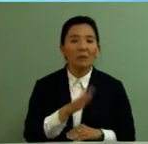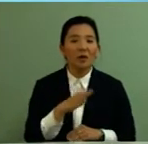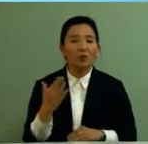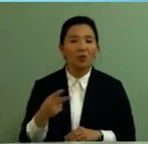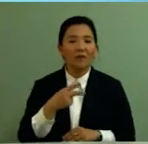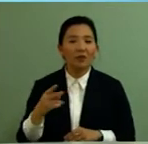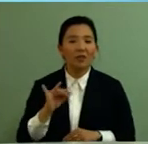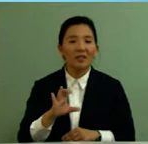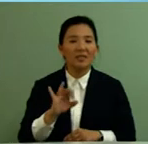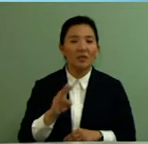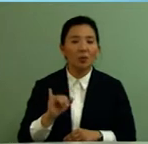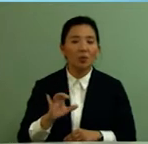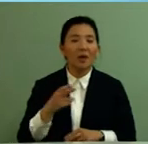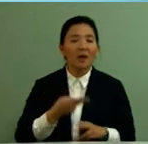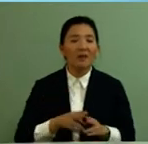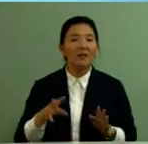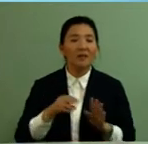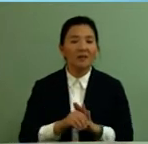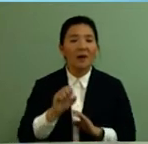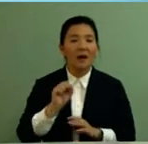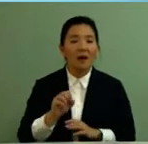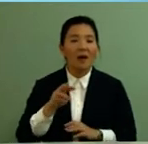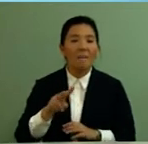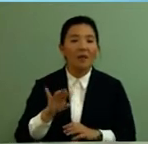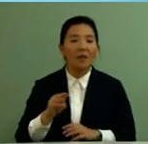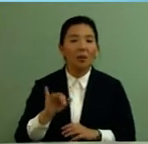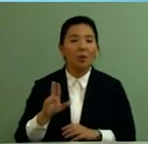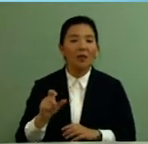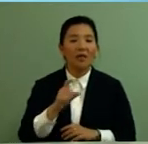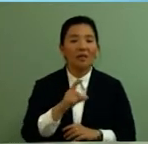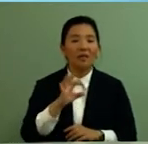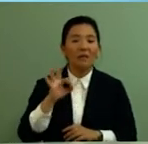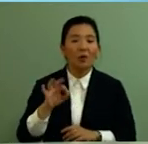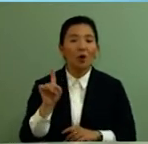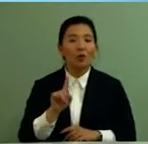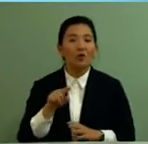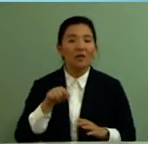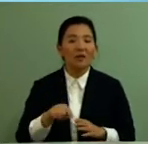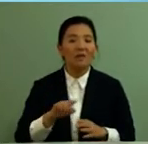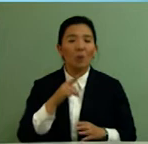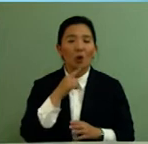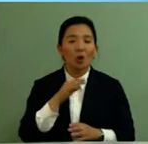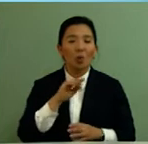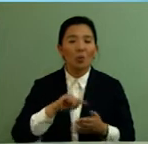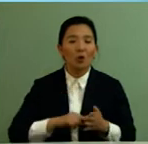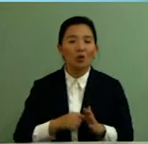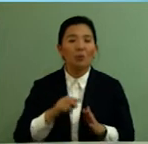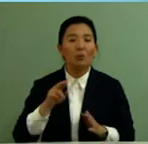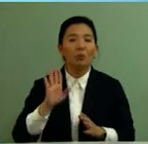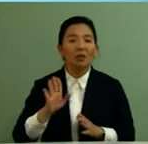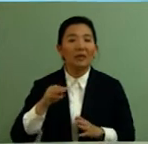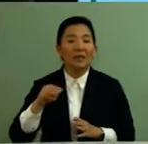и синусом, это и есть амплитуда х нулевое. То, что стоит множитель при букве t, это